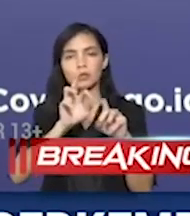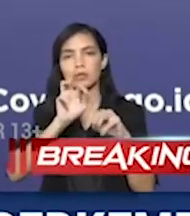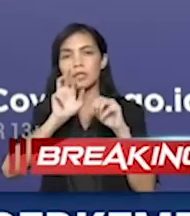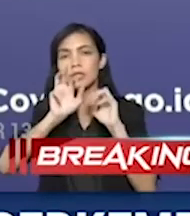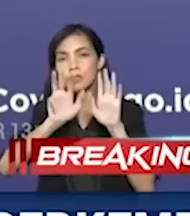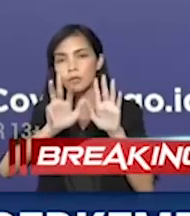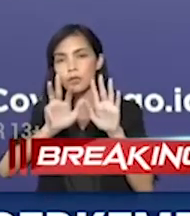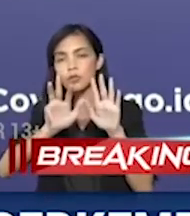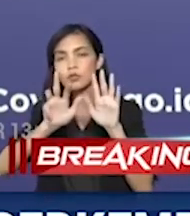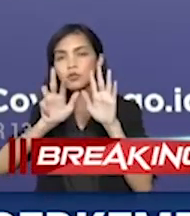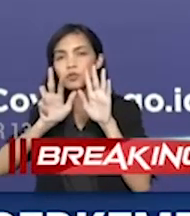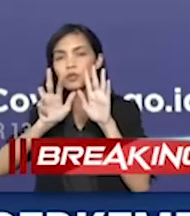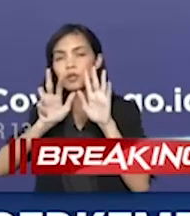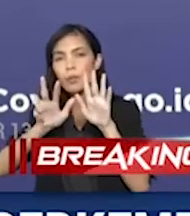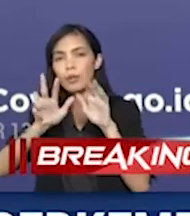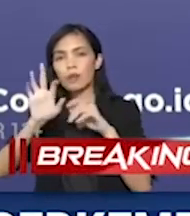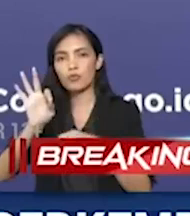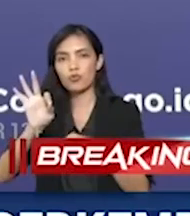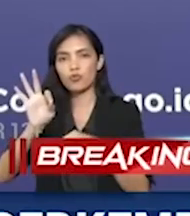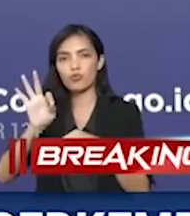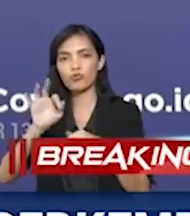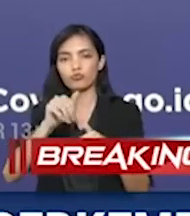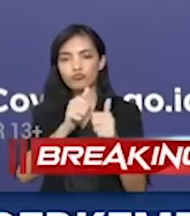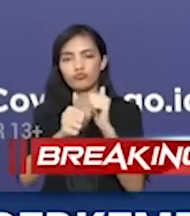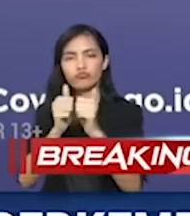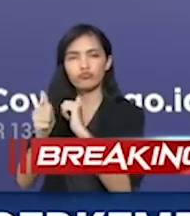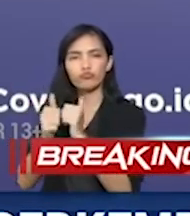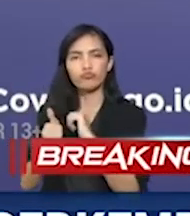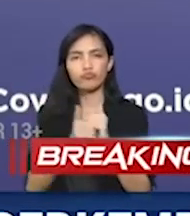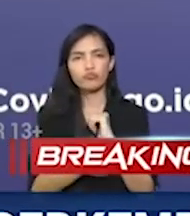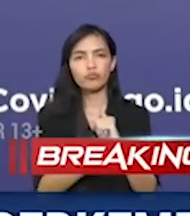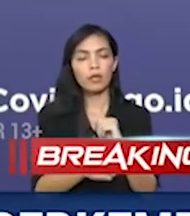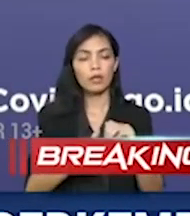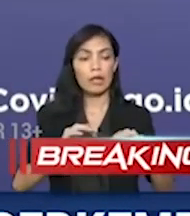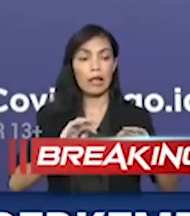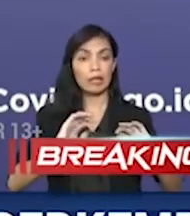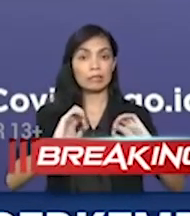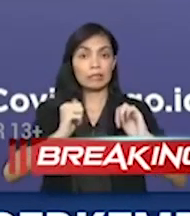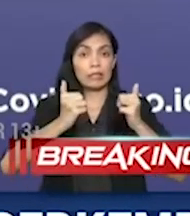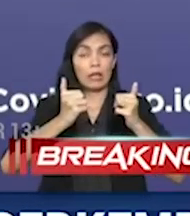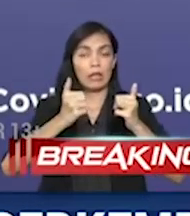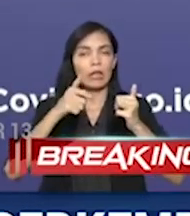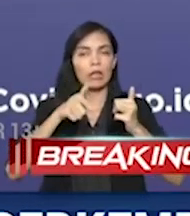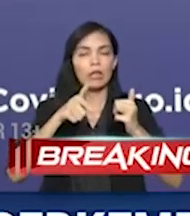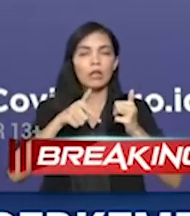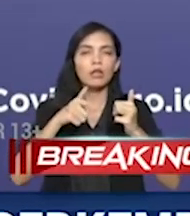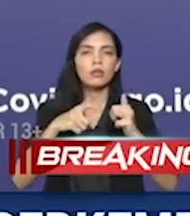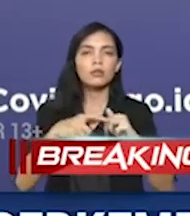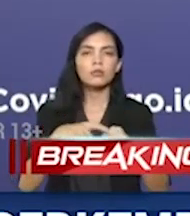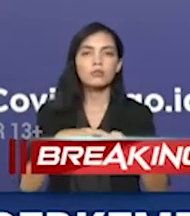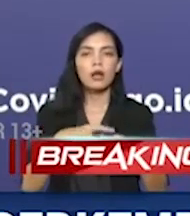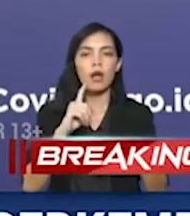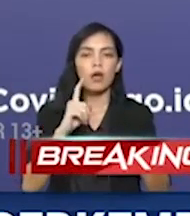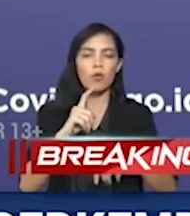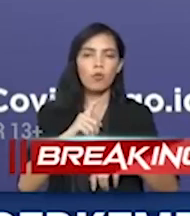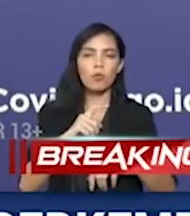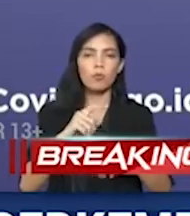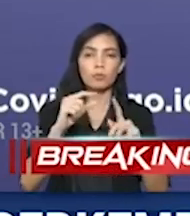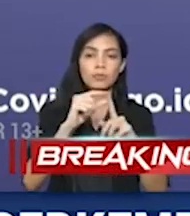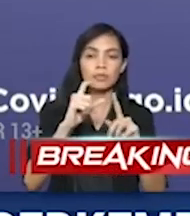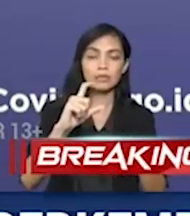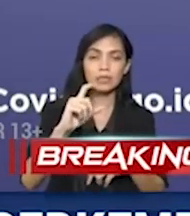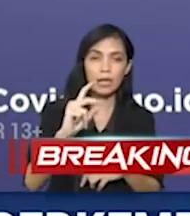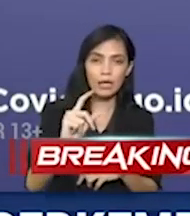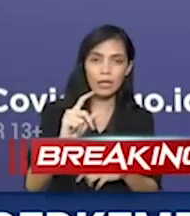12980 spesimen dari hasil pemeriksaan ini baik melalui real-time PCR